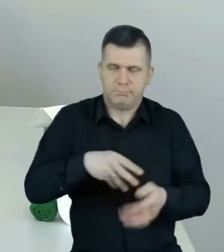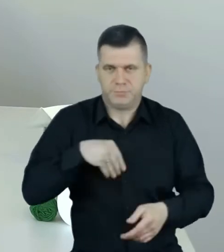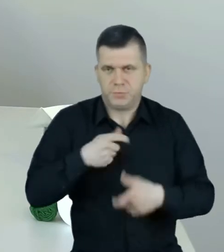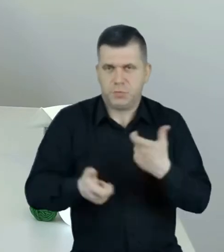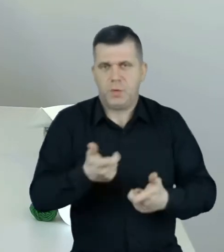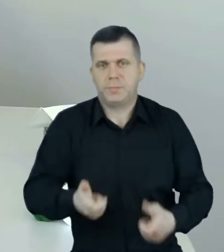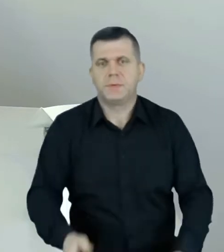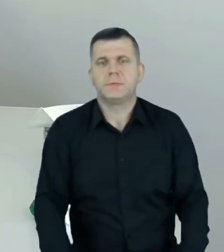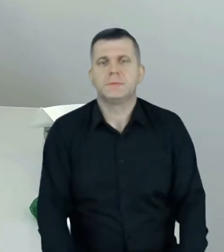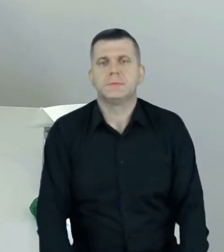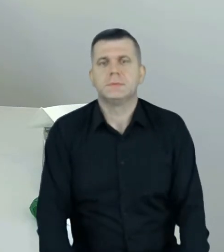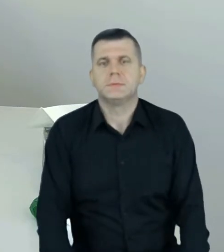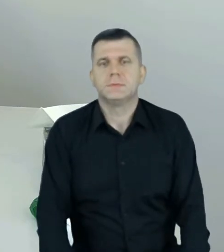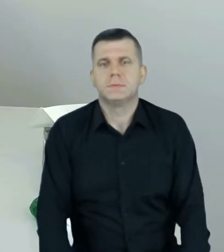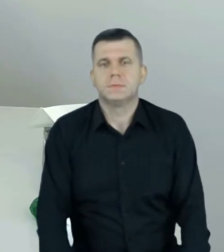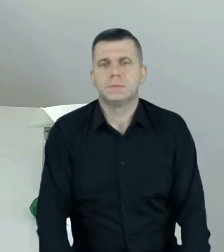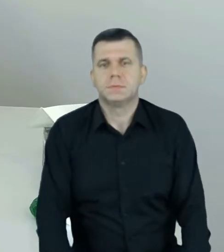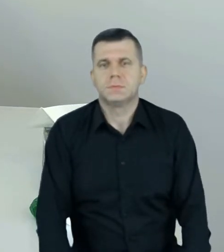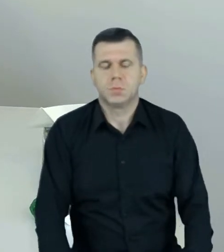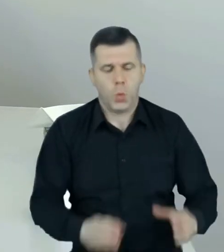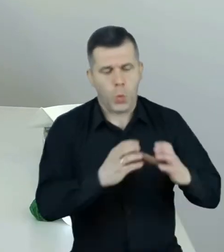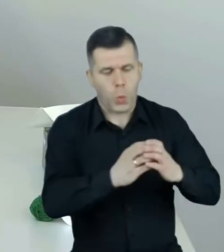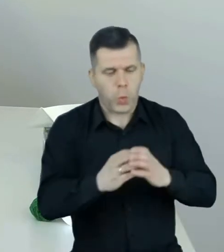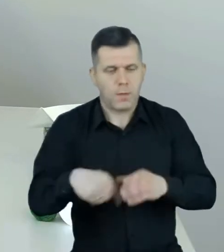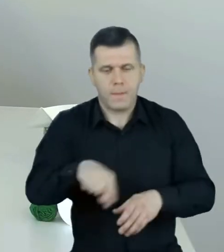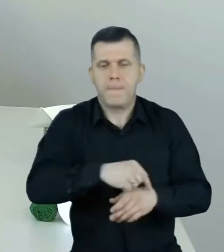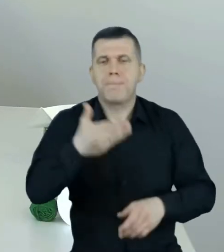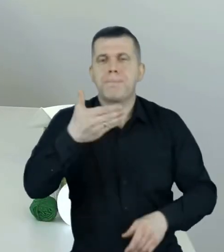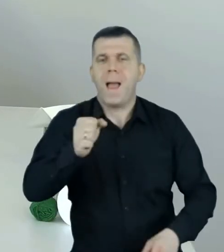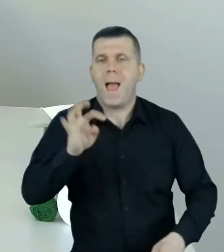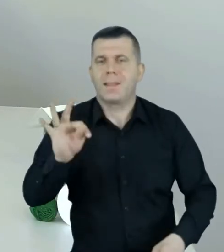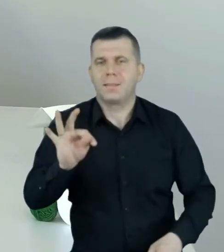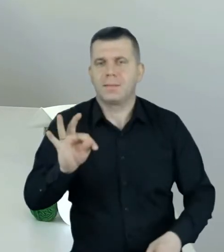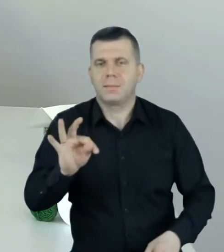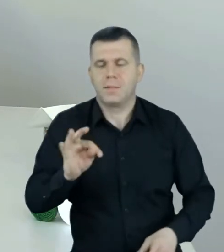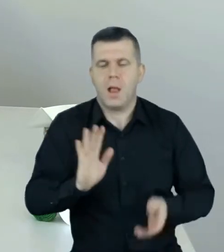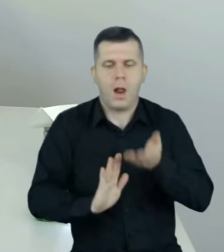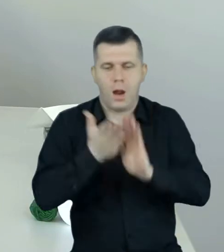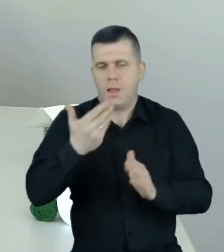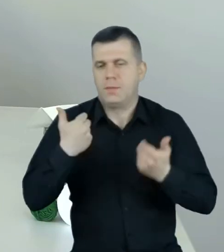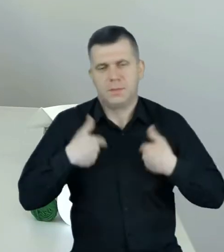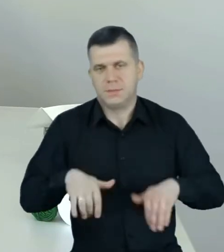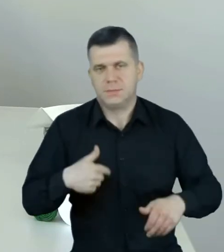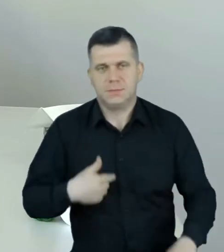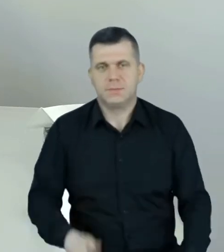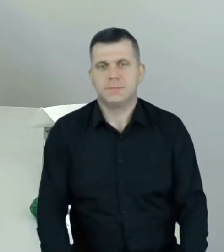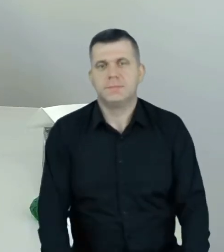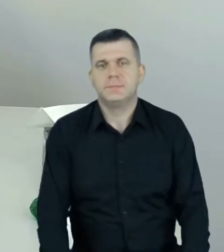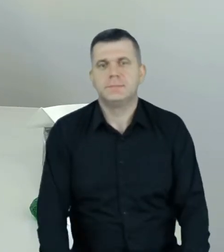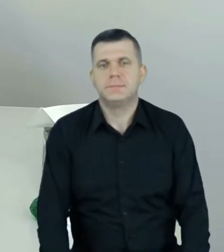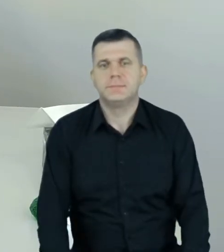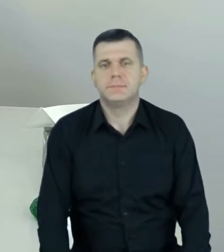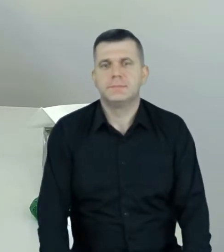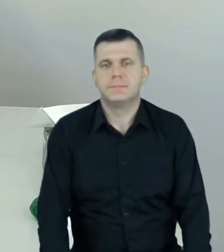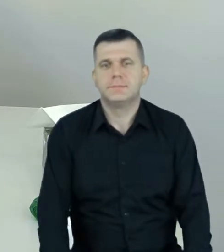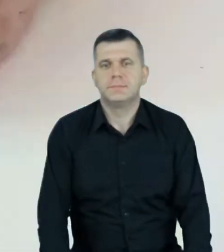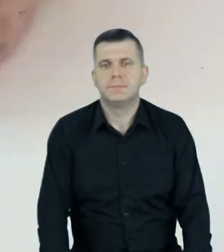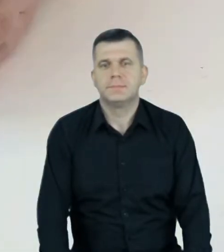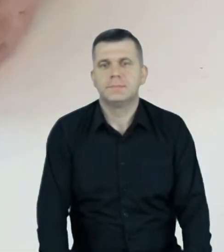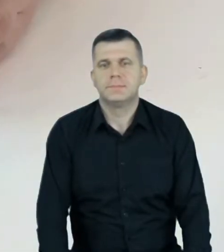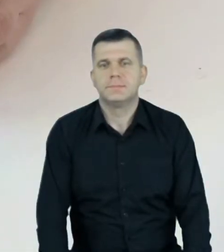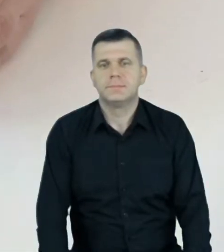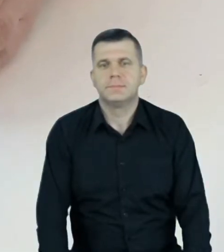klejem mojej płytki będą matowe także pomijam Zacząłem więc